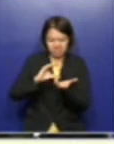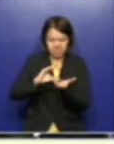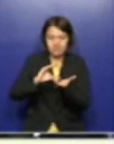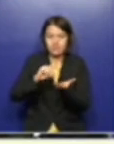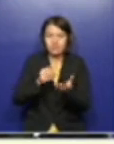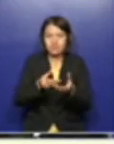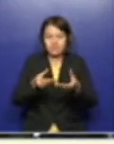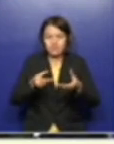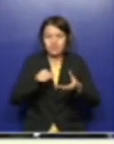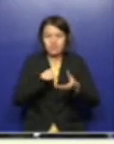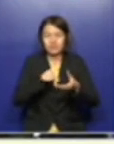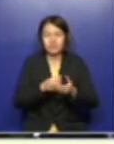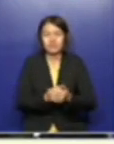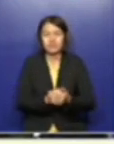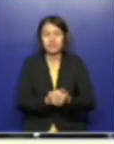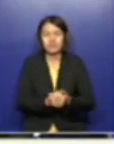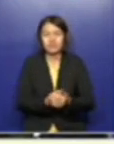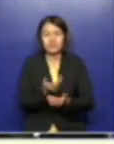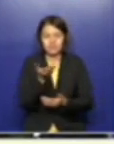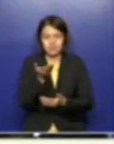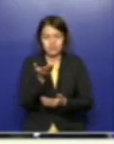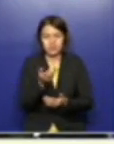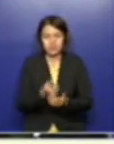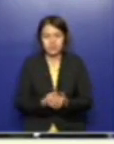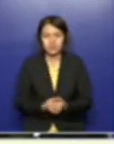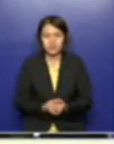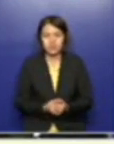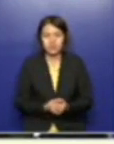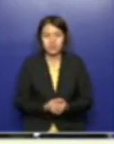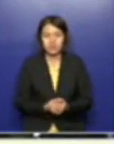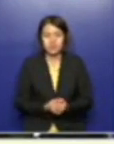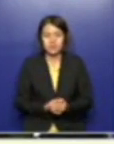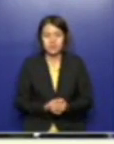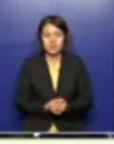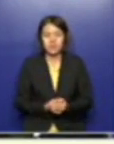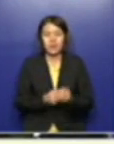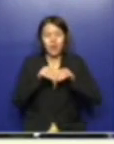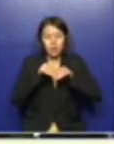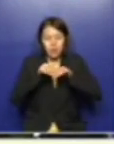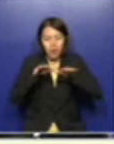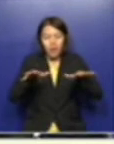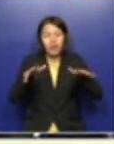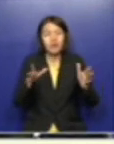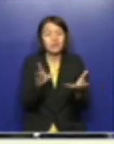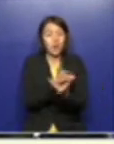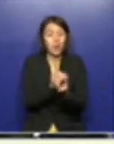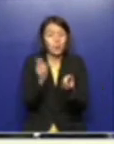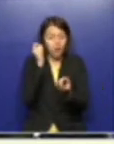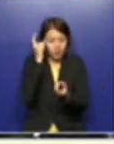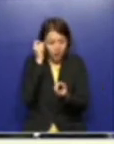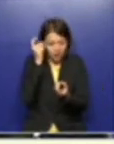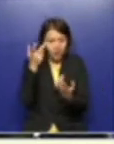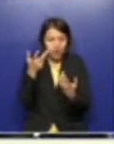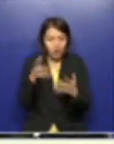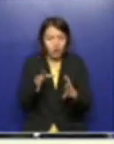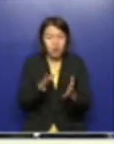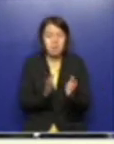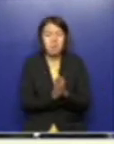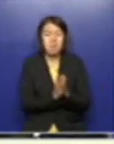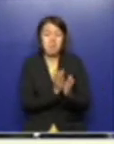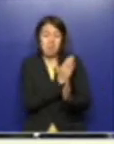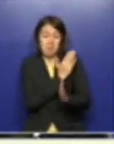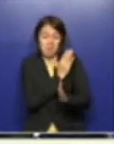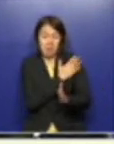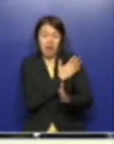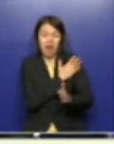นักงานพระพุทธศาสนาแห่งชาติเสมือนได้ประกาศให้สังคมเข้าใจว่าพระสงฆ์ที่ถู